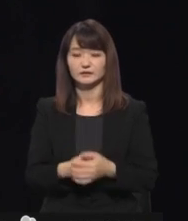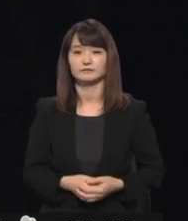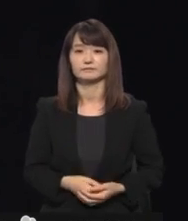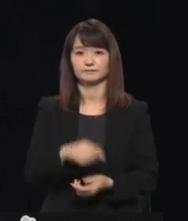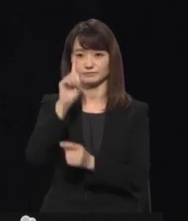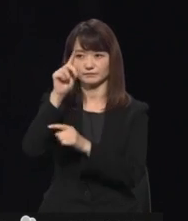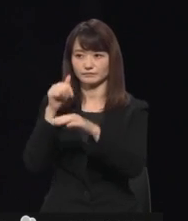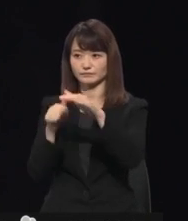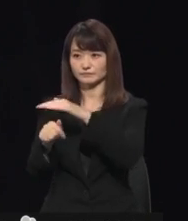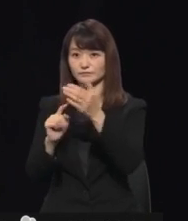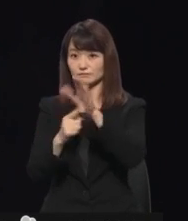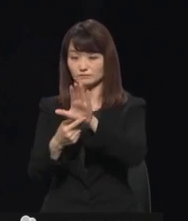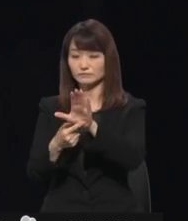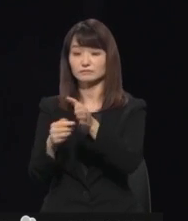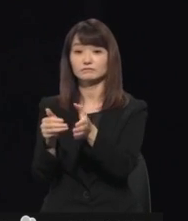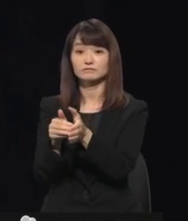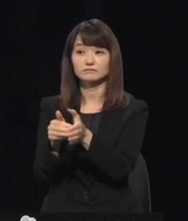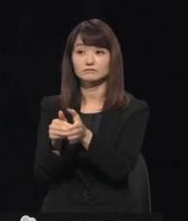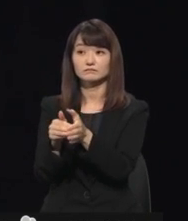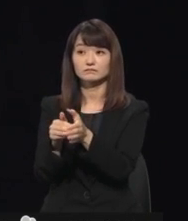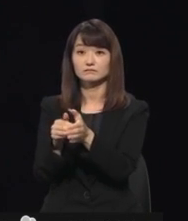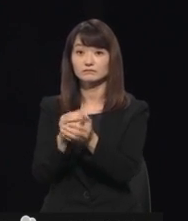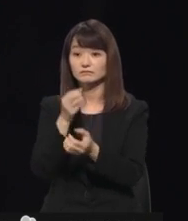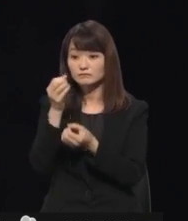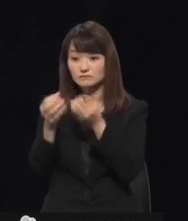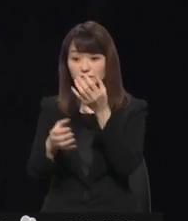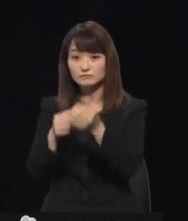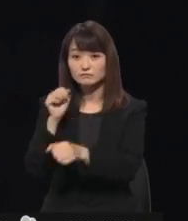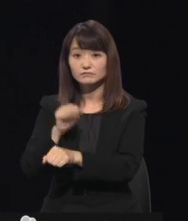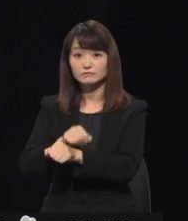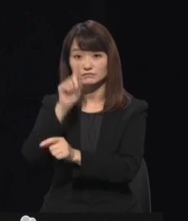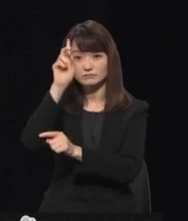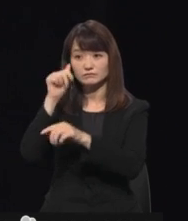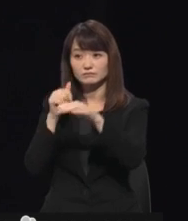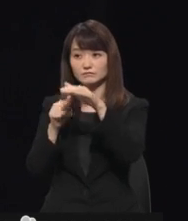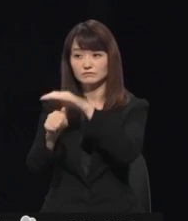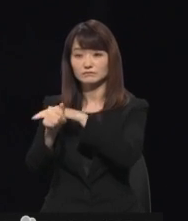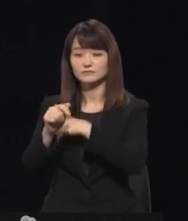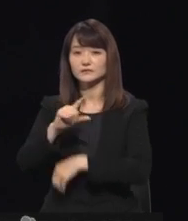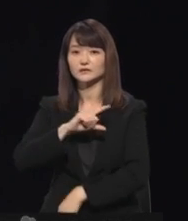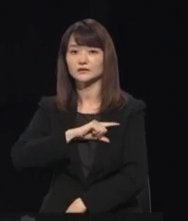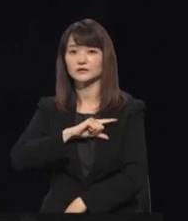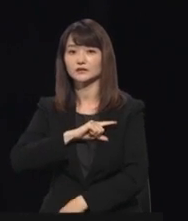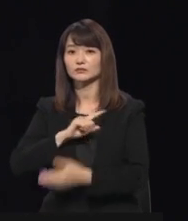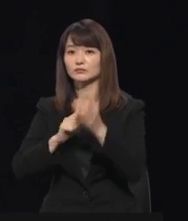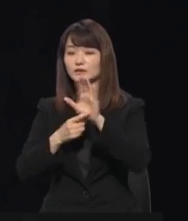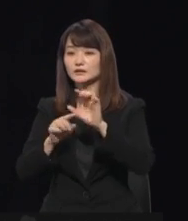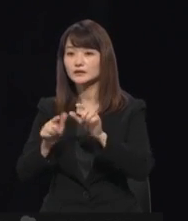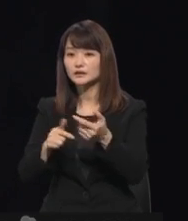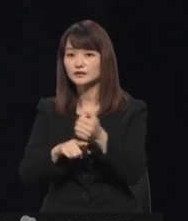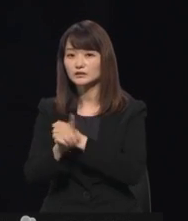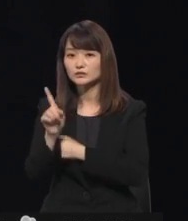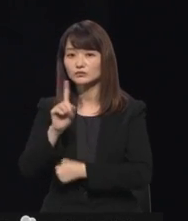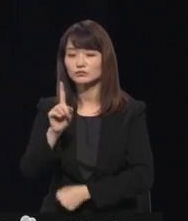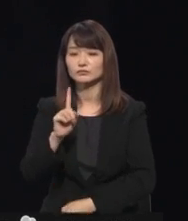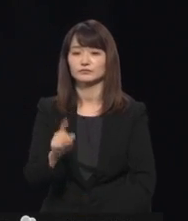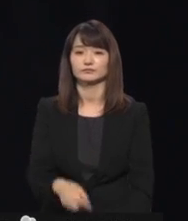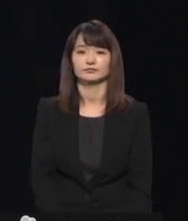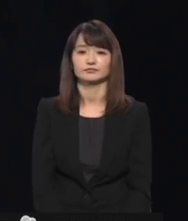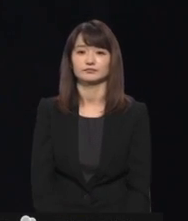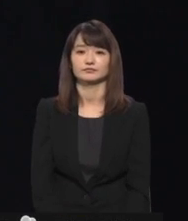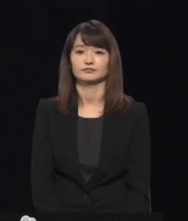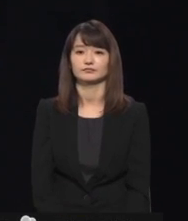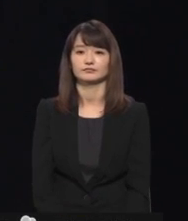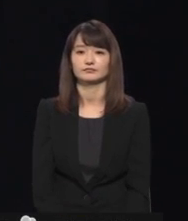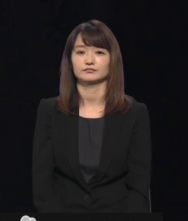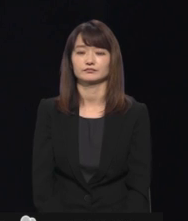대표가 밝히면 간단한 건데 그렇게 풍무 잘하는 이준서 끼 왜 이름을 안 밝힙니다 가라고 의견을 좋습니다